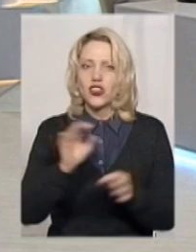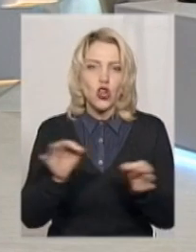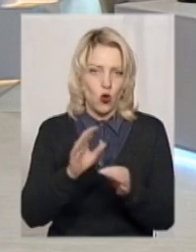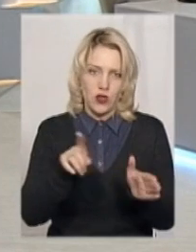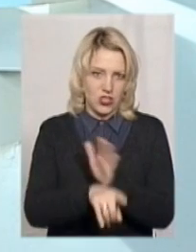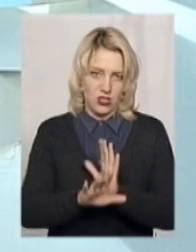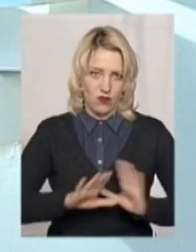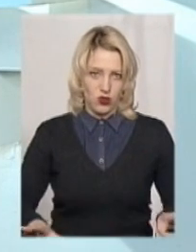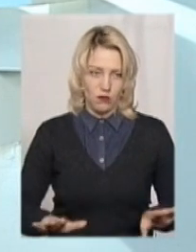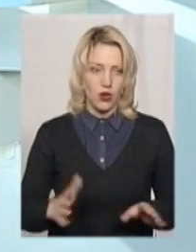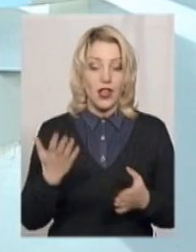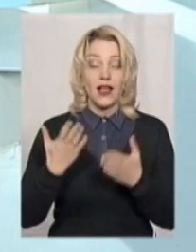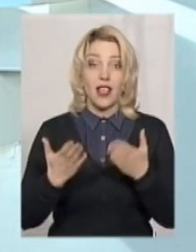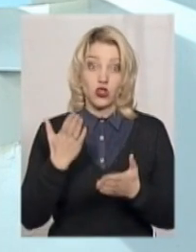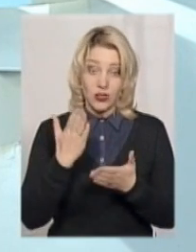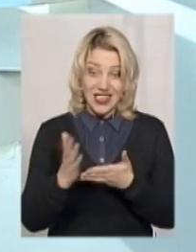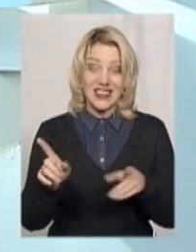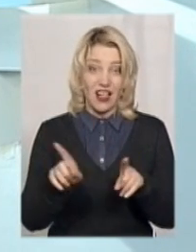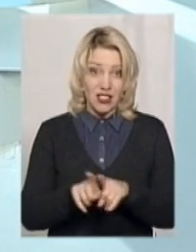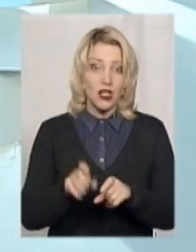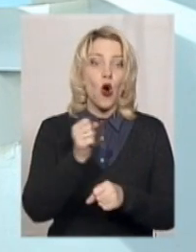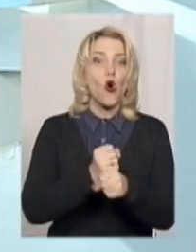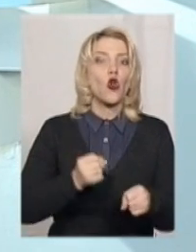Якщо є такі розробки, то, звичайно, вони